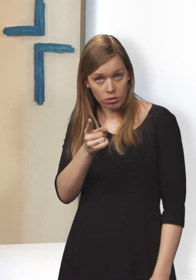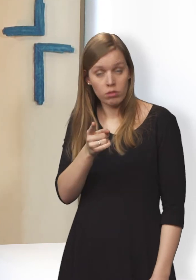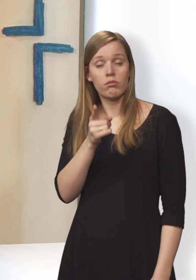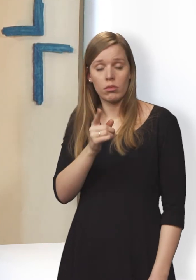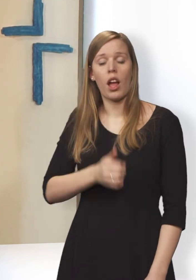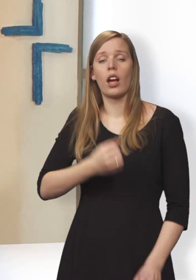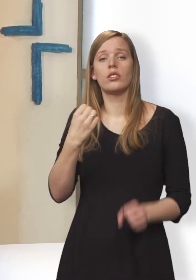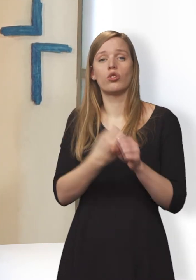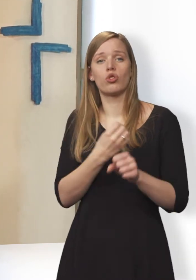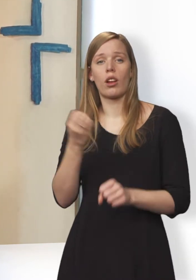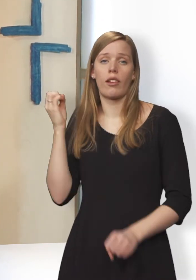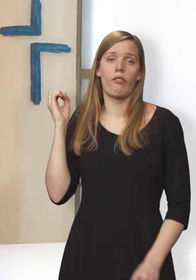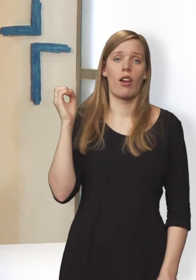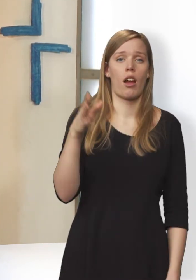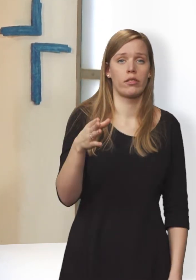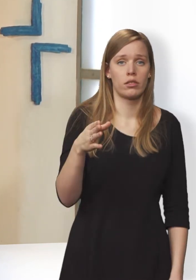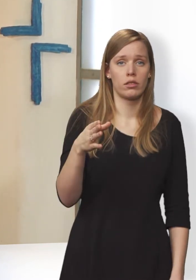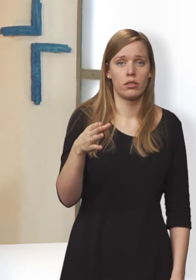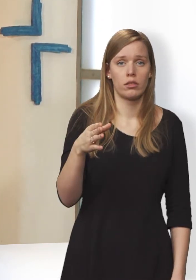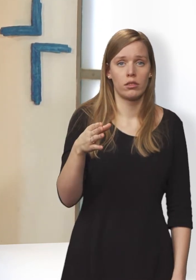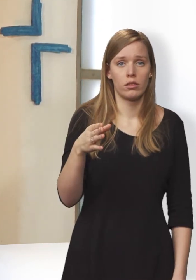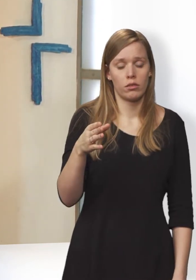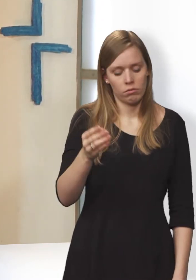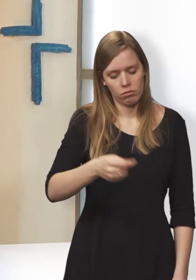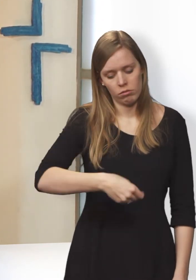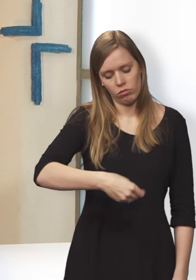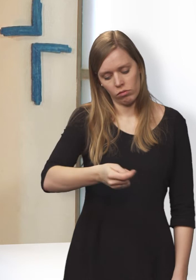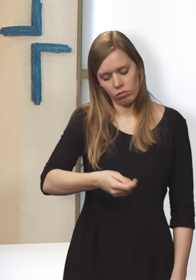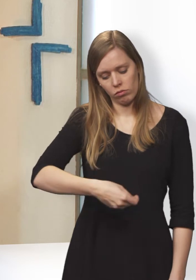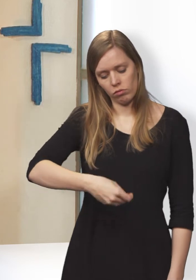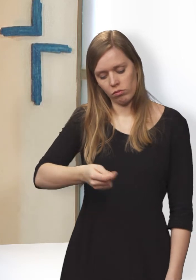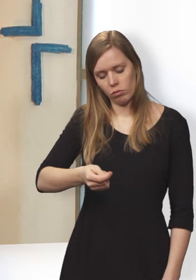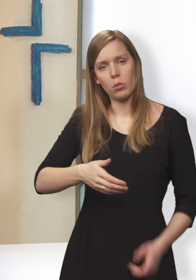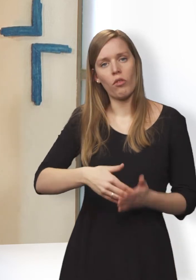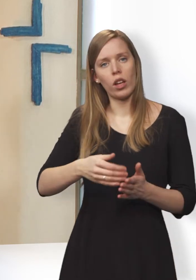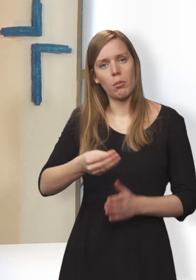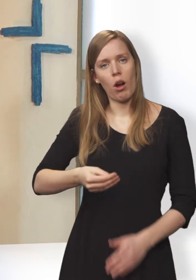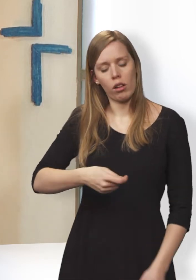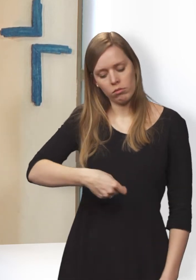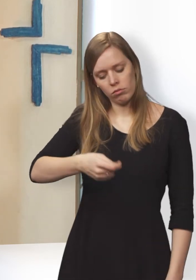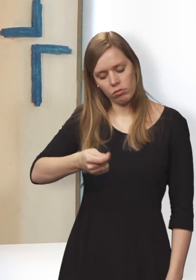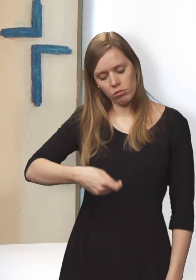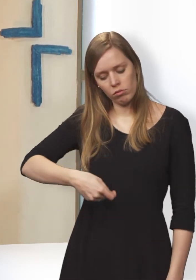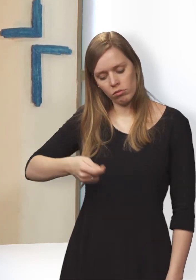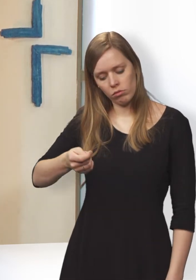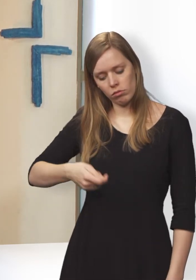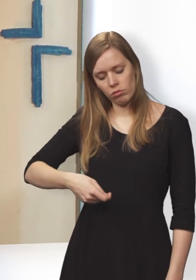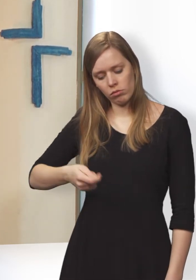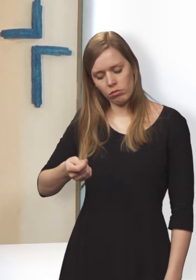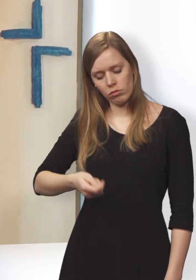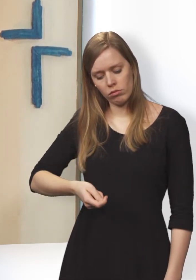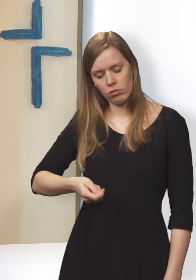ersten stein dann malt er weiter die steine